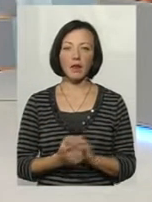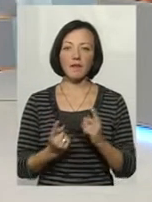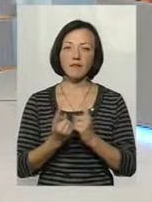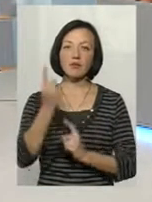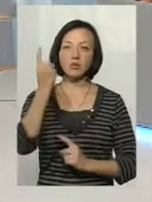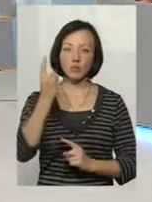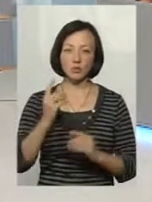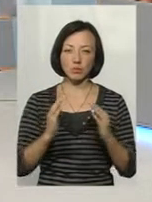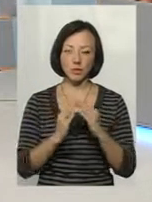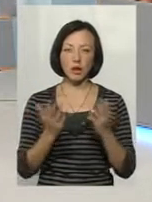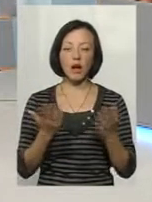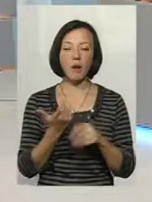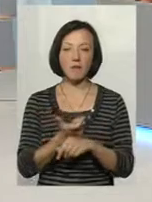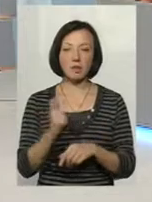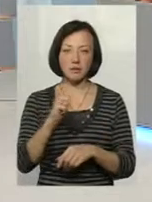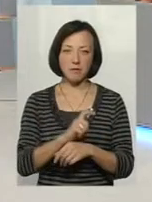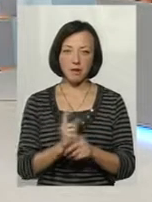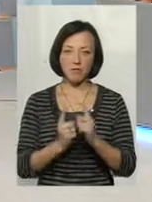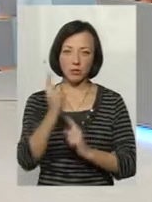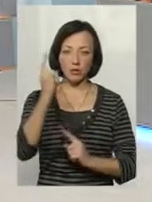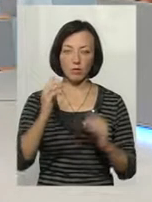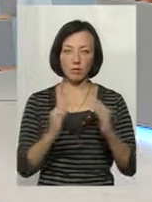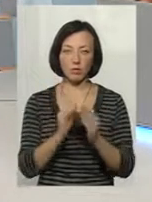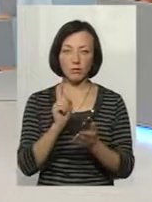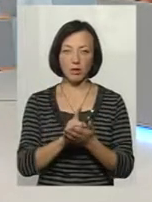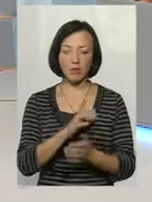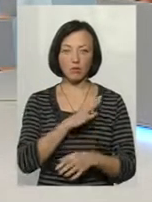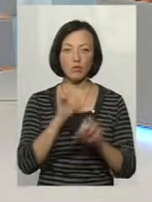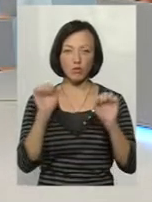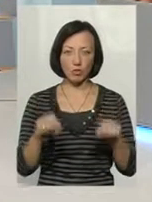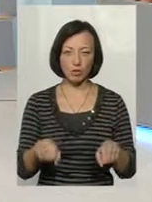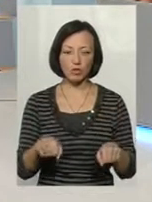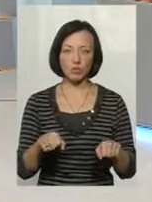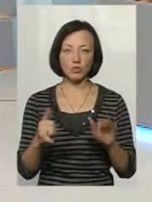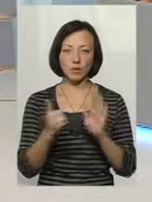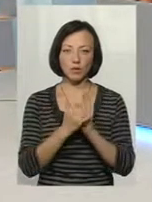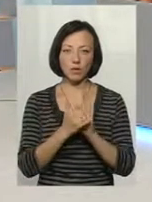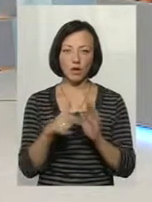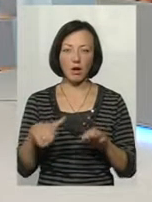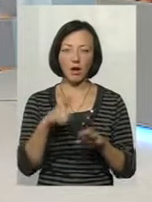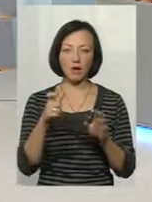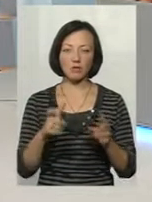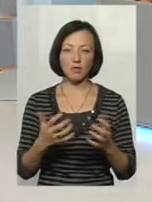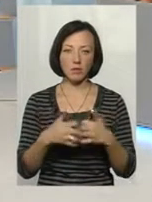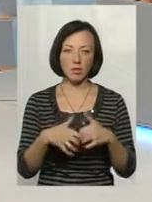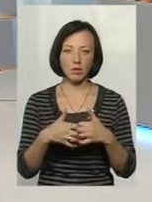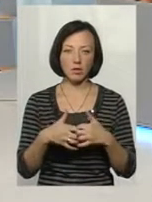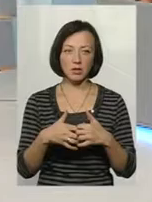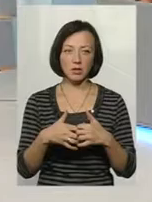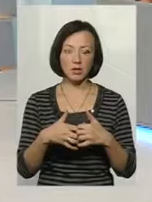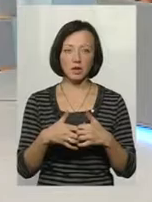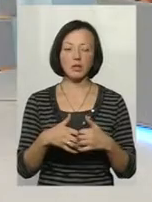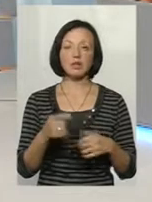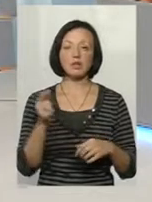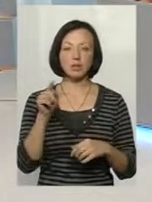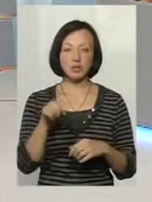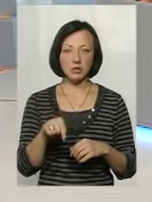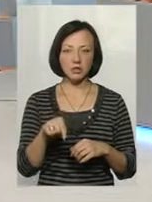висотності. Яка максимальна висота будинку має, в якому може бути встановлене газове обладнання?